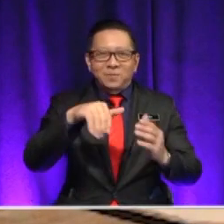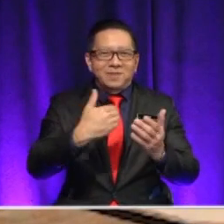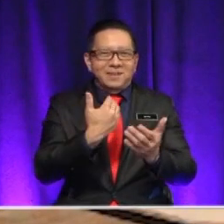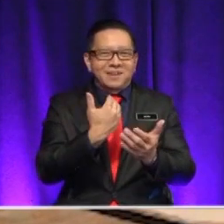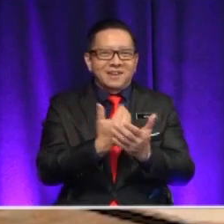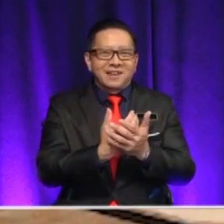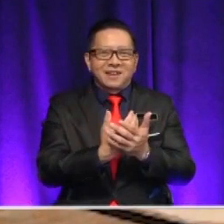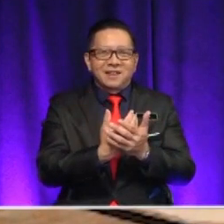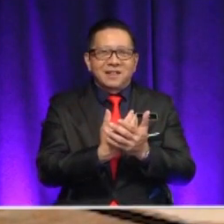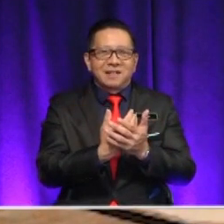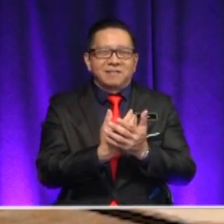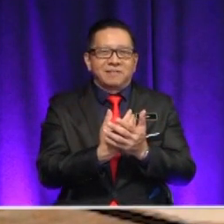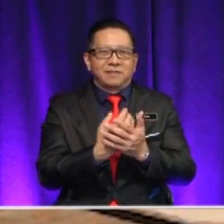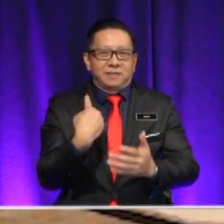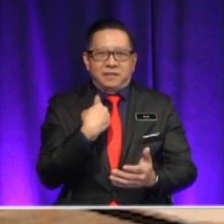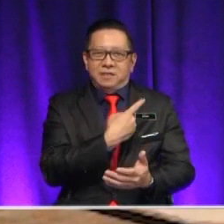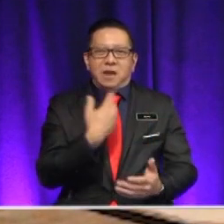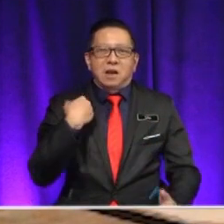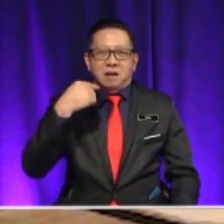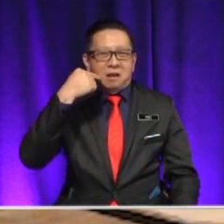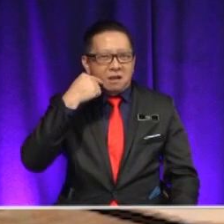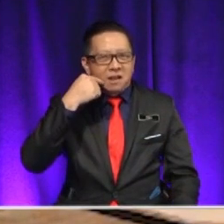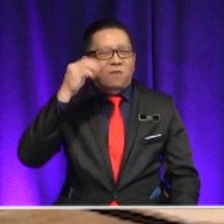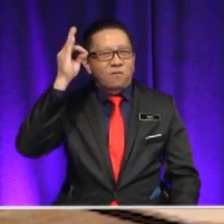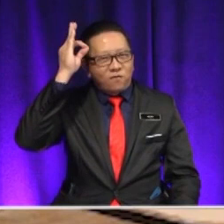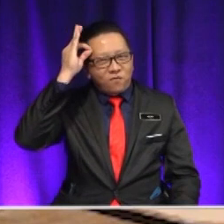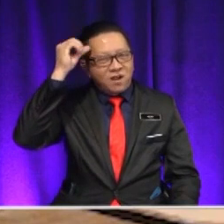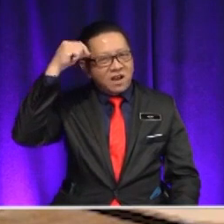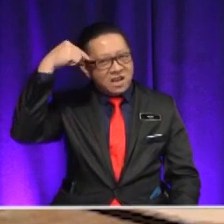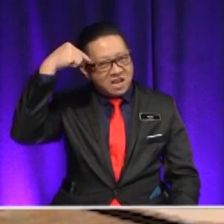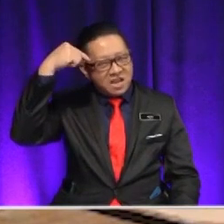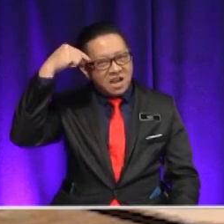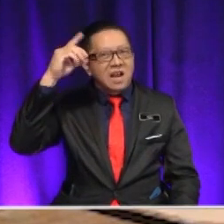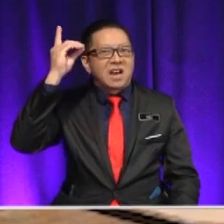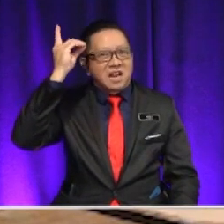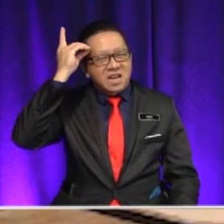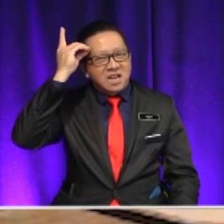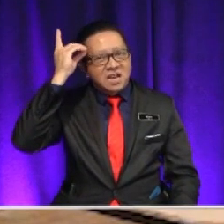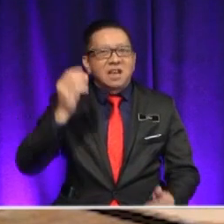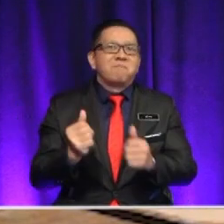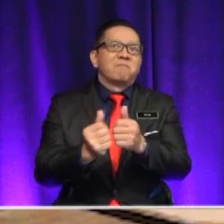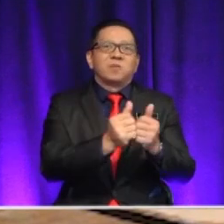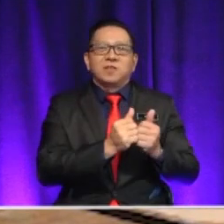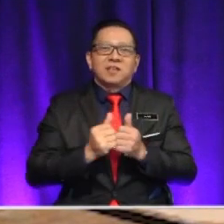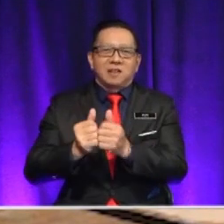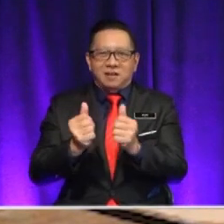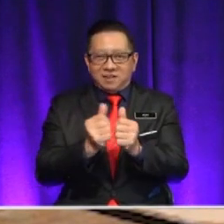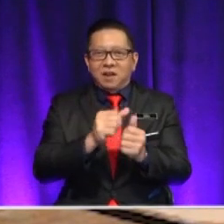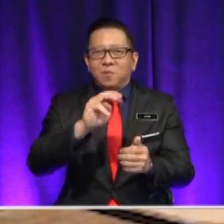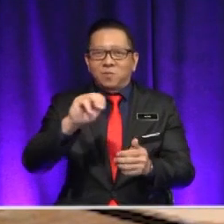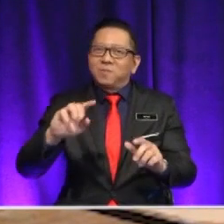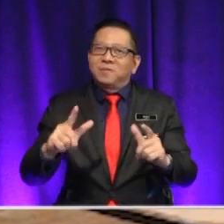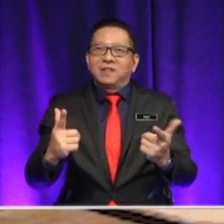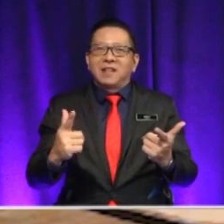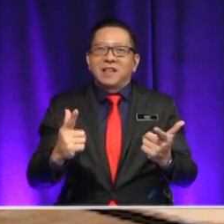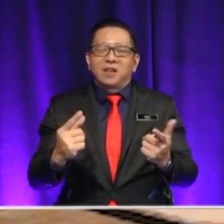Okey, jadi kita ada Kasih, Fakhrullah, kita ada Akila, kita ada Danish dan juga bersama dengan murid-murid yang berada di rumah. Jadi